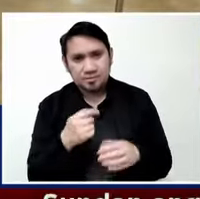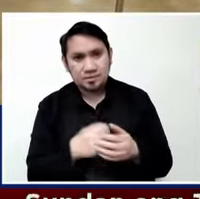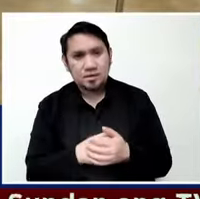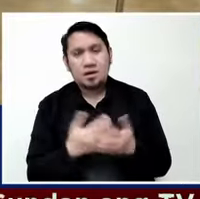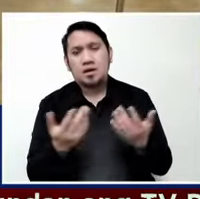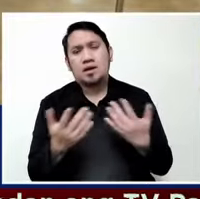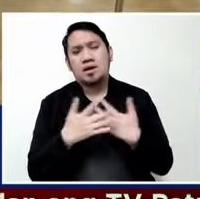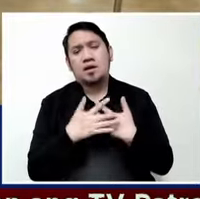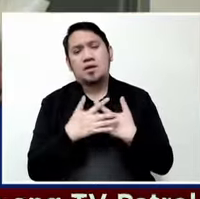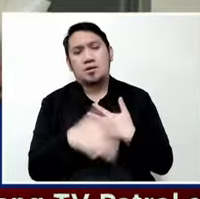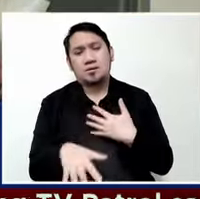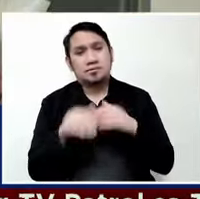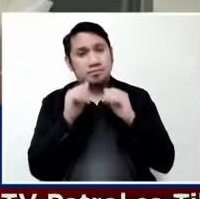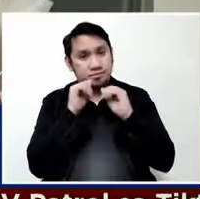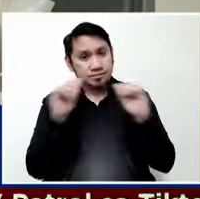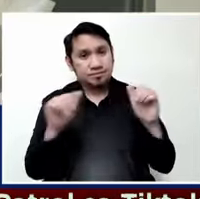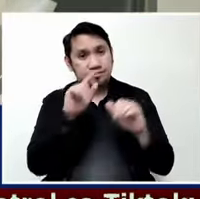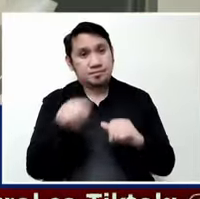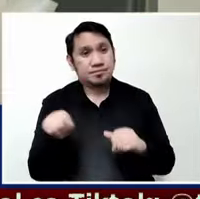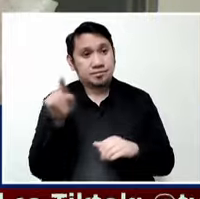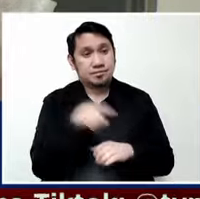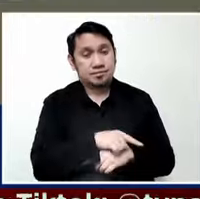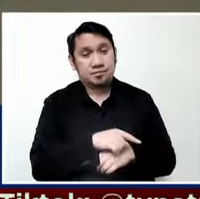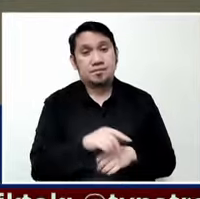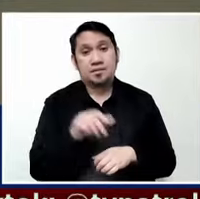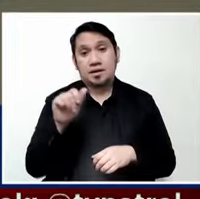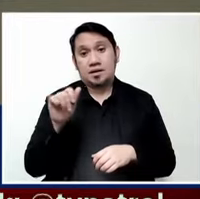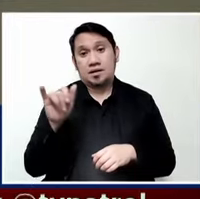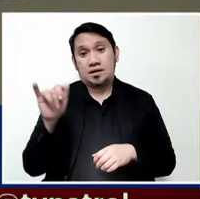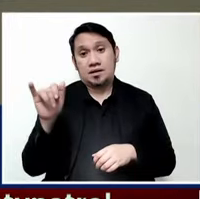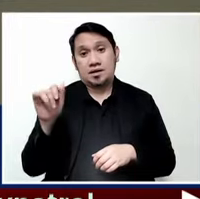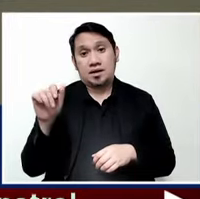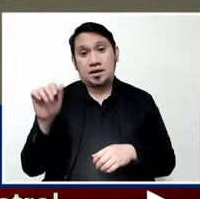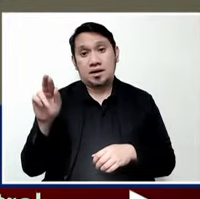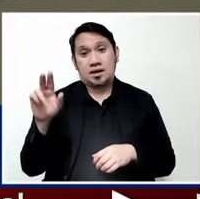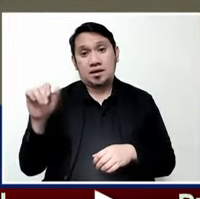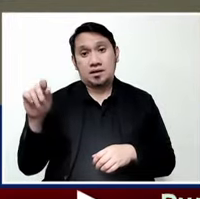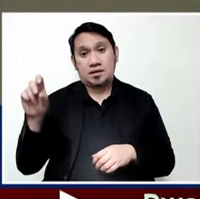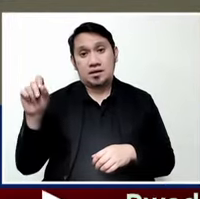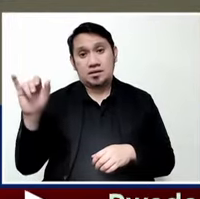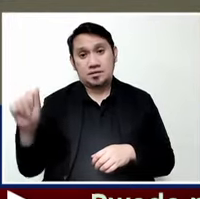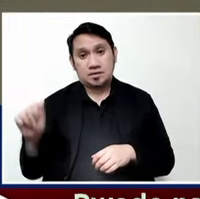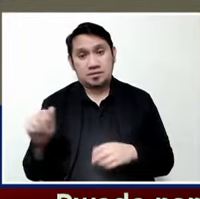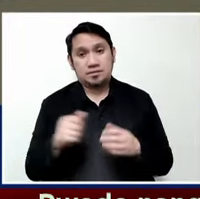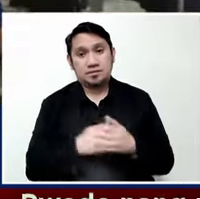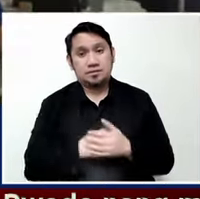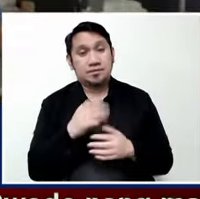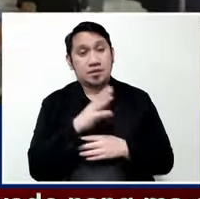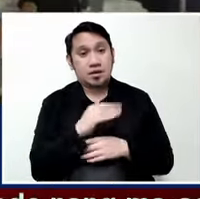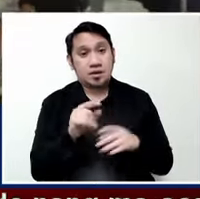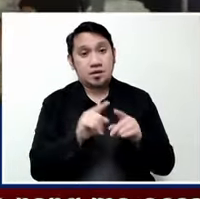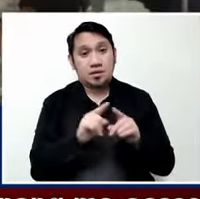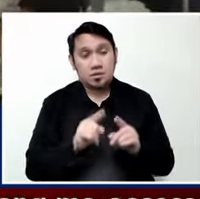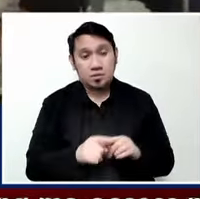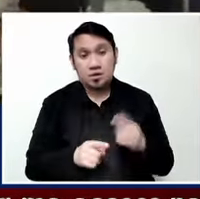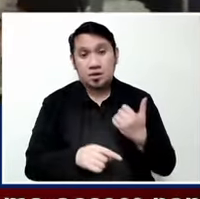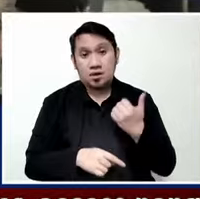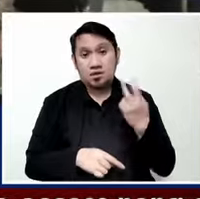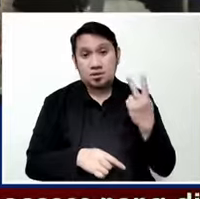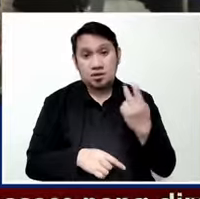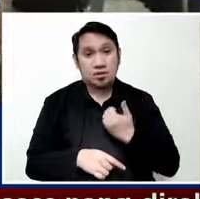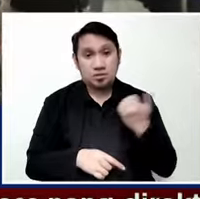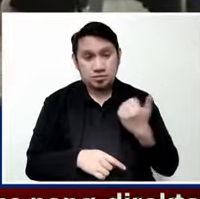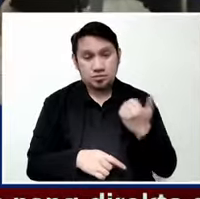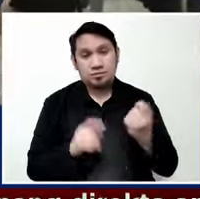namang nag-anunsyo ng flight cancellation ang AirAsia sa 6 nilang domestic flights, habang ang dalawa pa ay